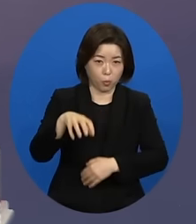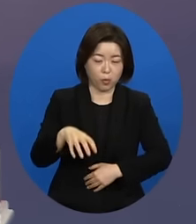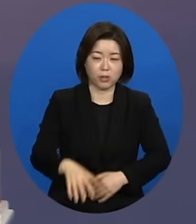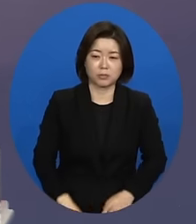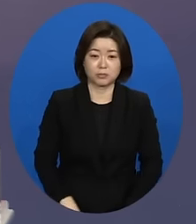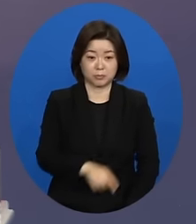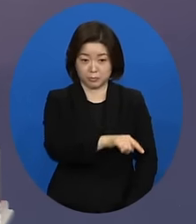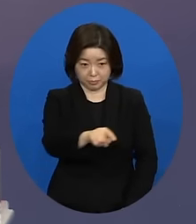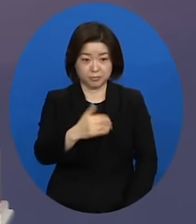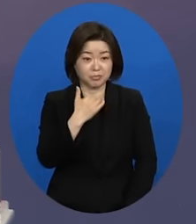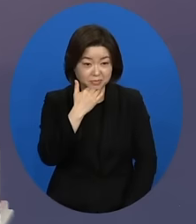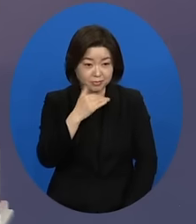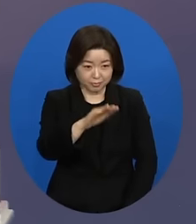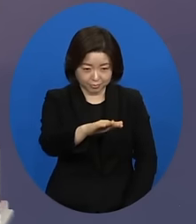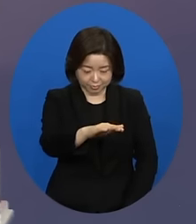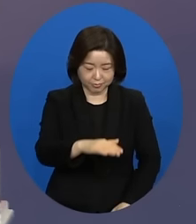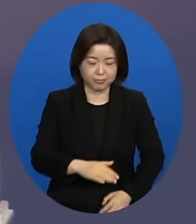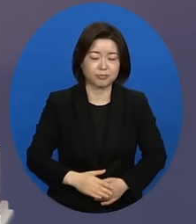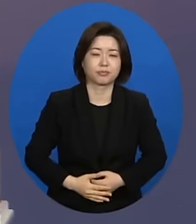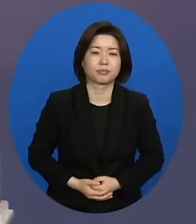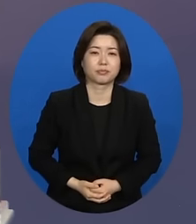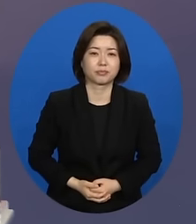기다려.